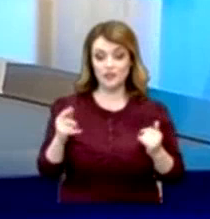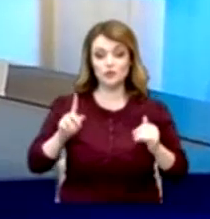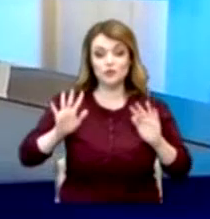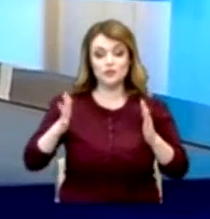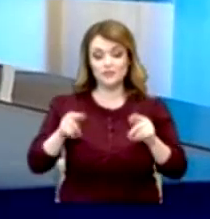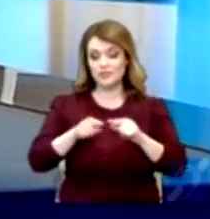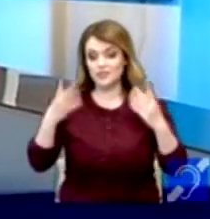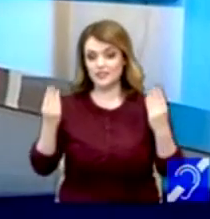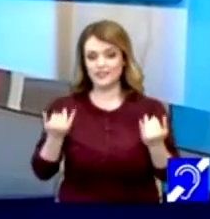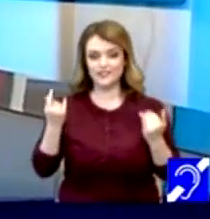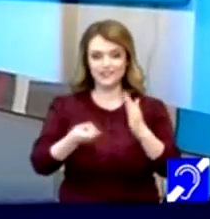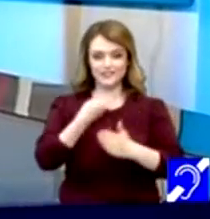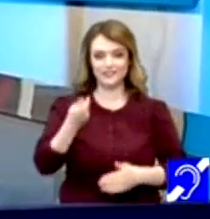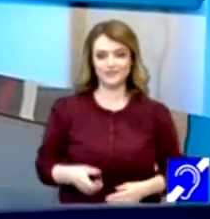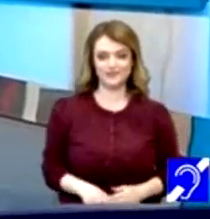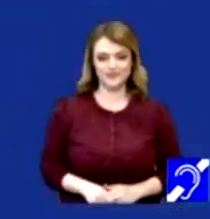principalele subiecte ale ediției.